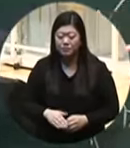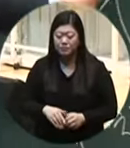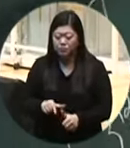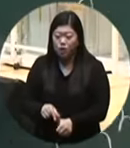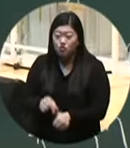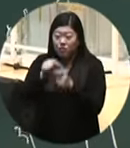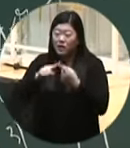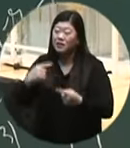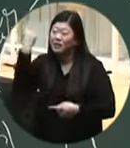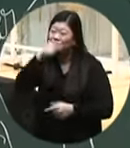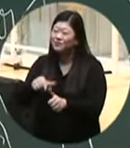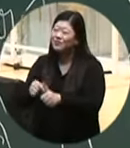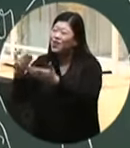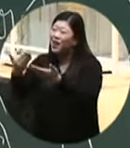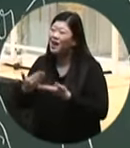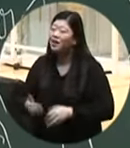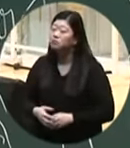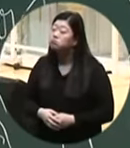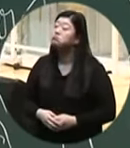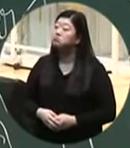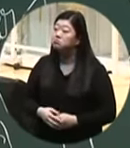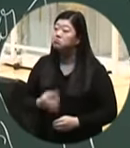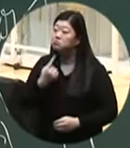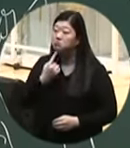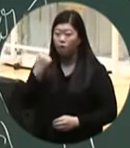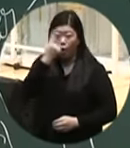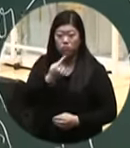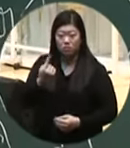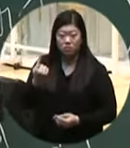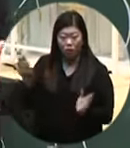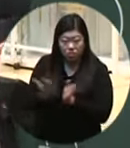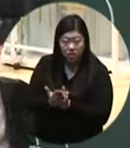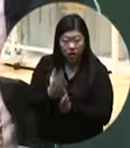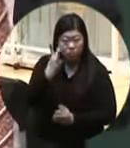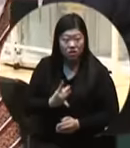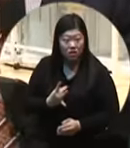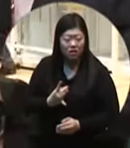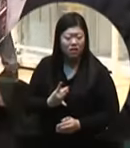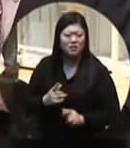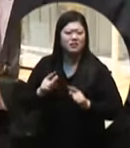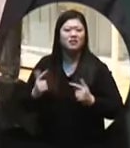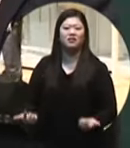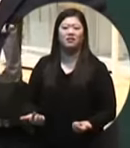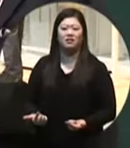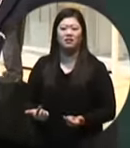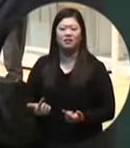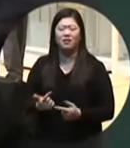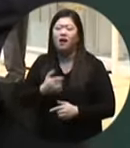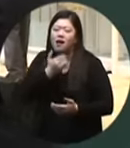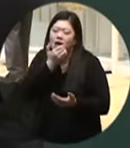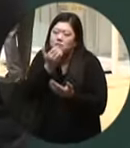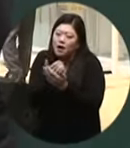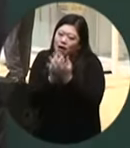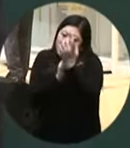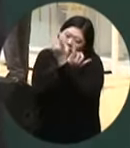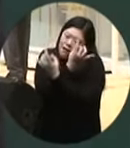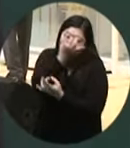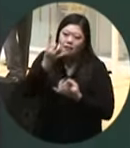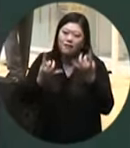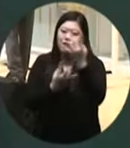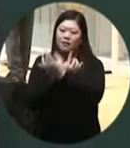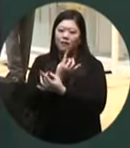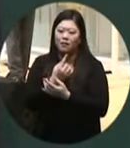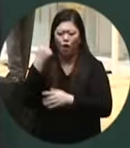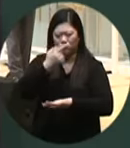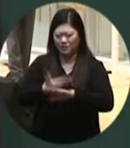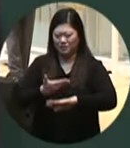이거 내용을 알면 감격이 나는 거예요. But if you know the content of this salvation, how can you not be so thankful? 그렇다면